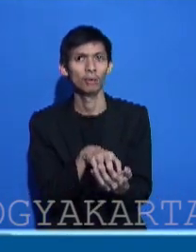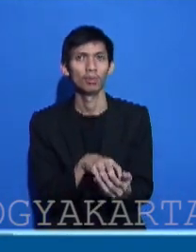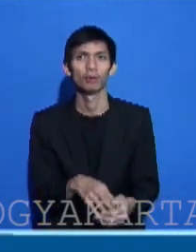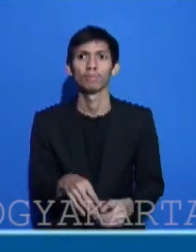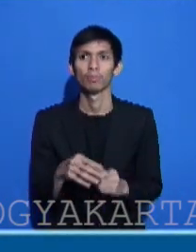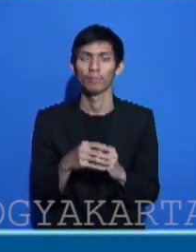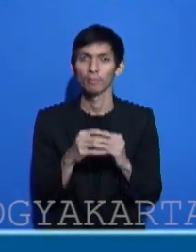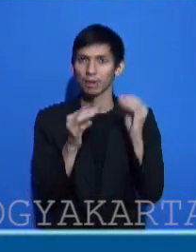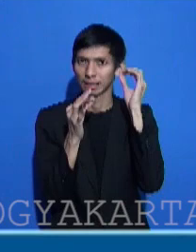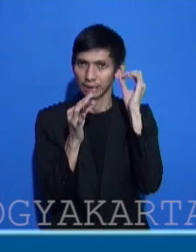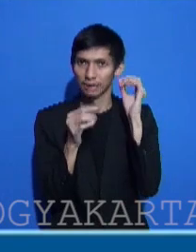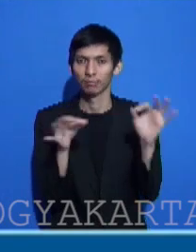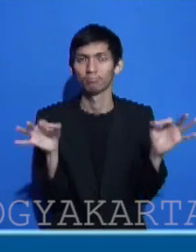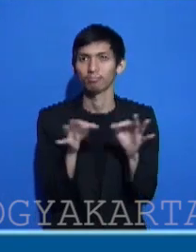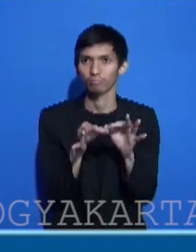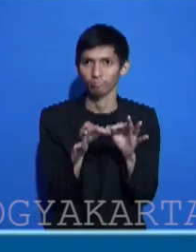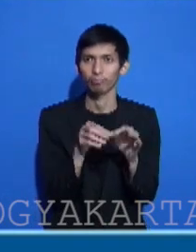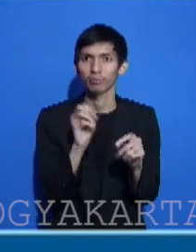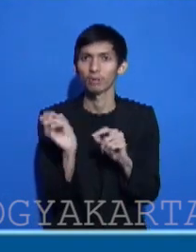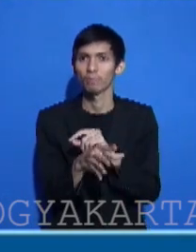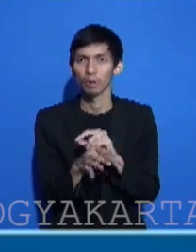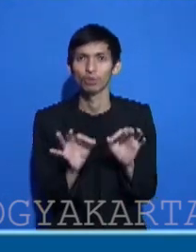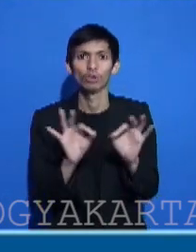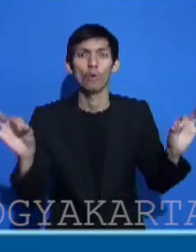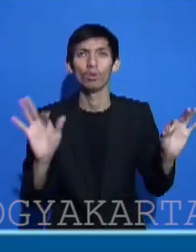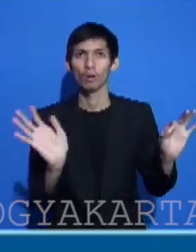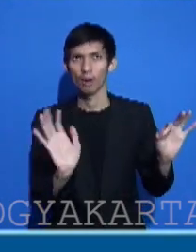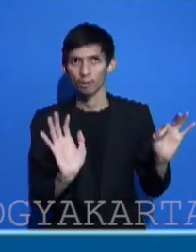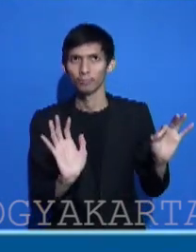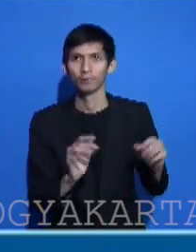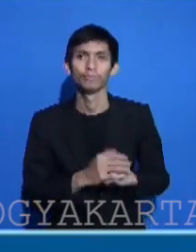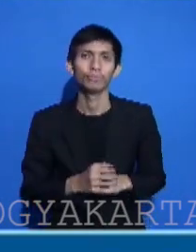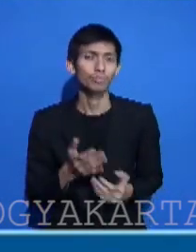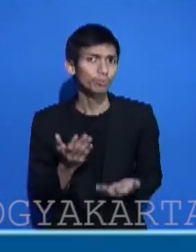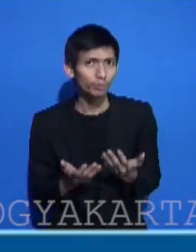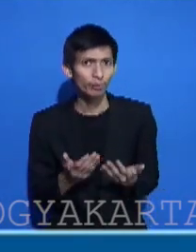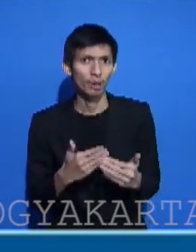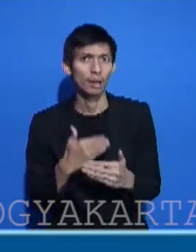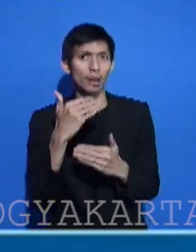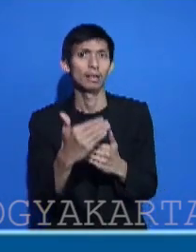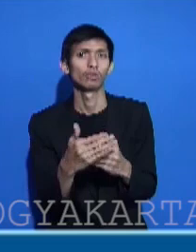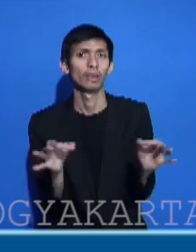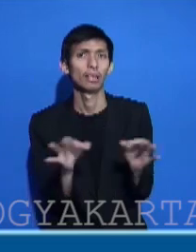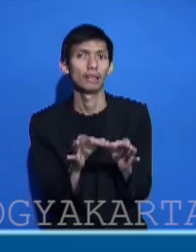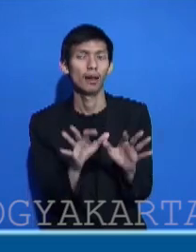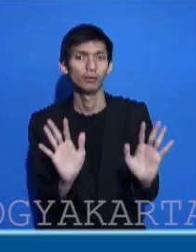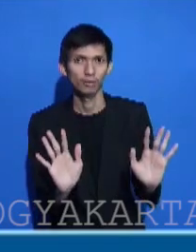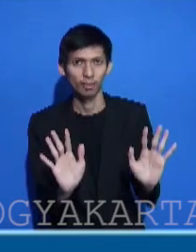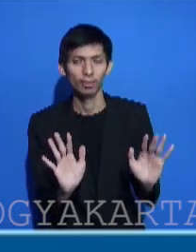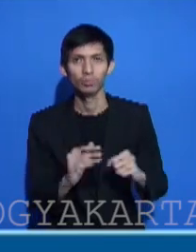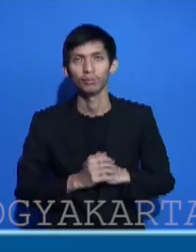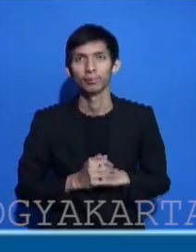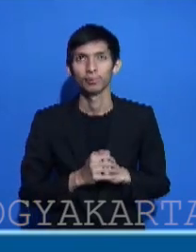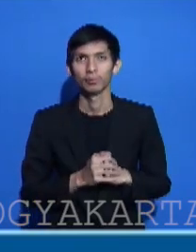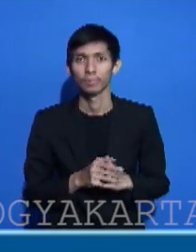pesisir caraipun boten tebih namung wonten ing sangajengipun. Kawontenan menika